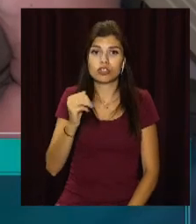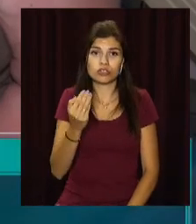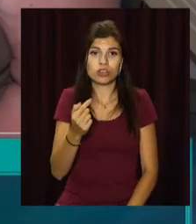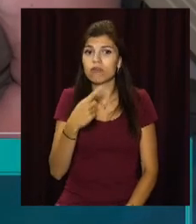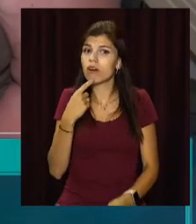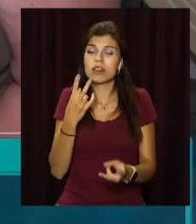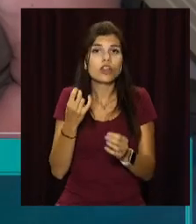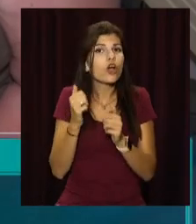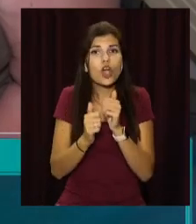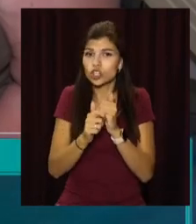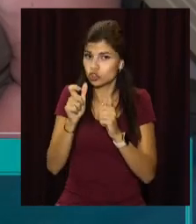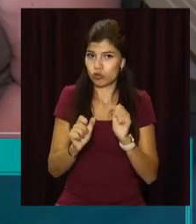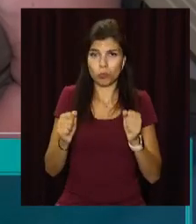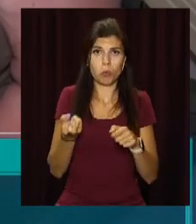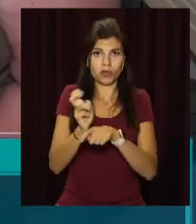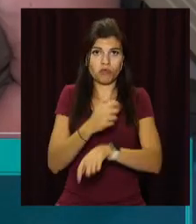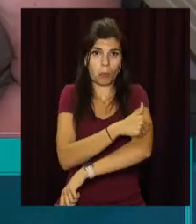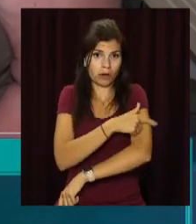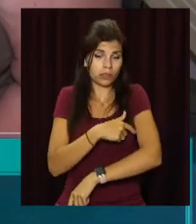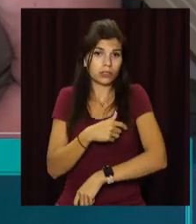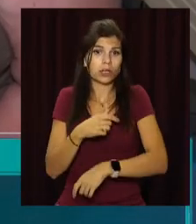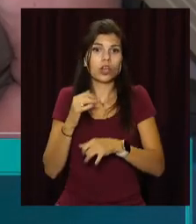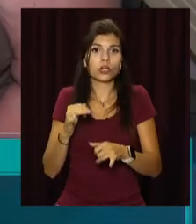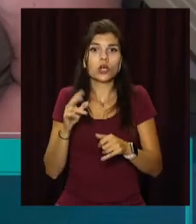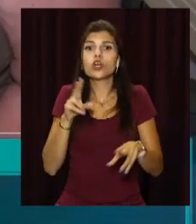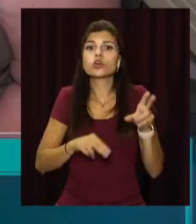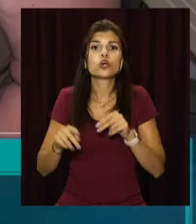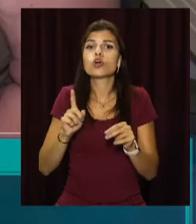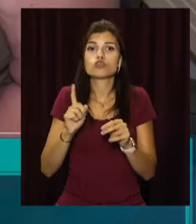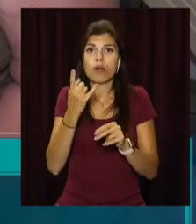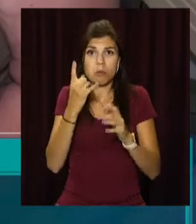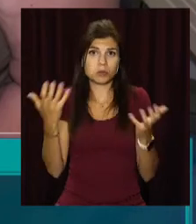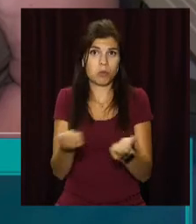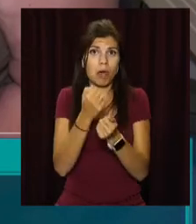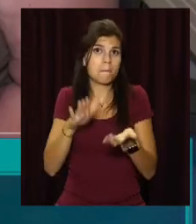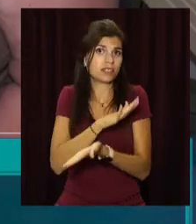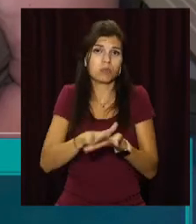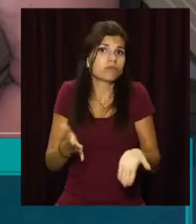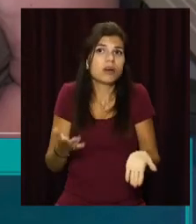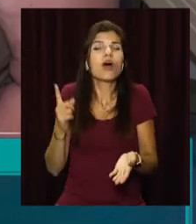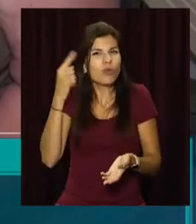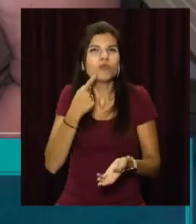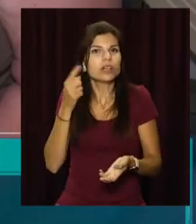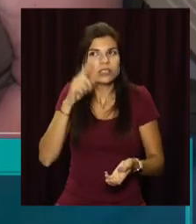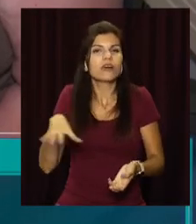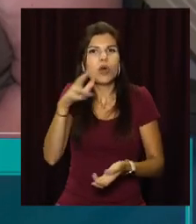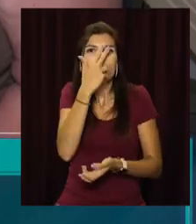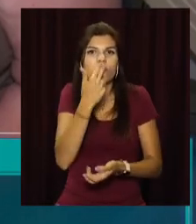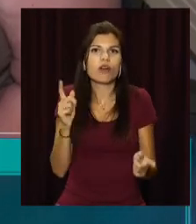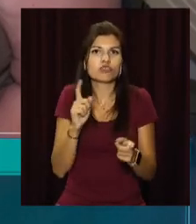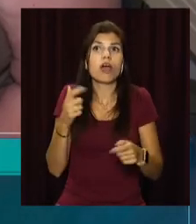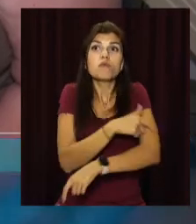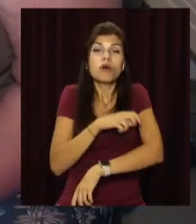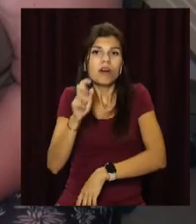чоловік може прийти в лікарню і рахувати на те, що його дитина спасуть безплатно, тому що от багато вже звикли до того, що